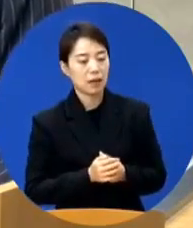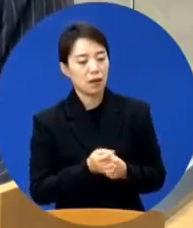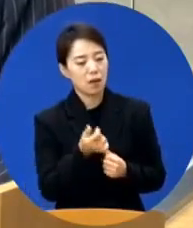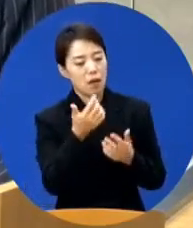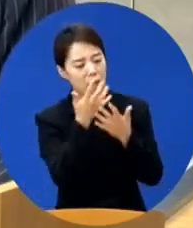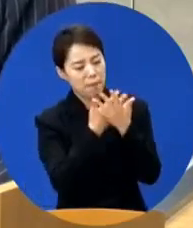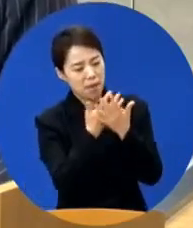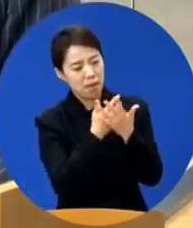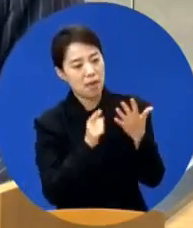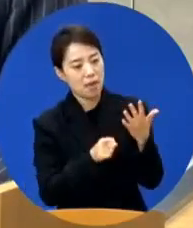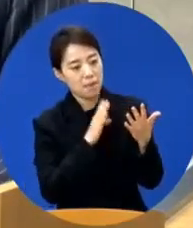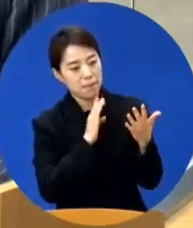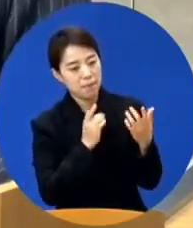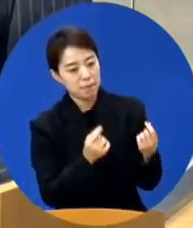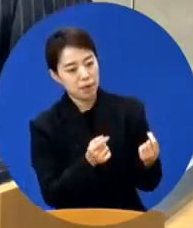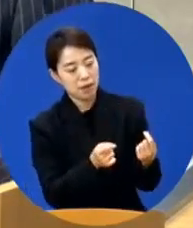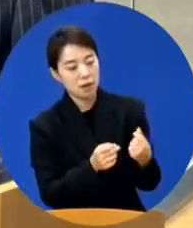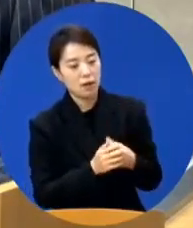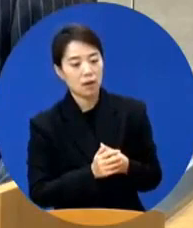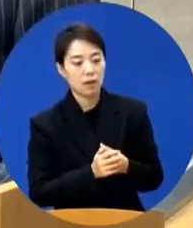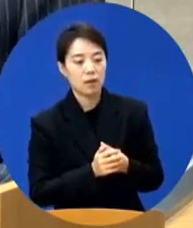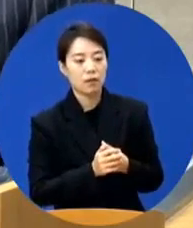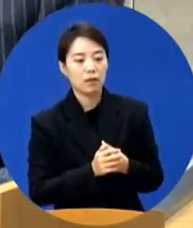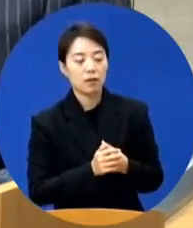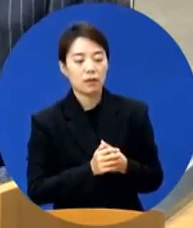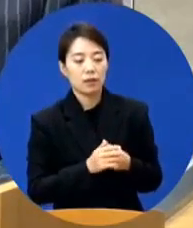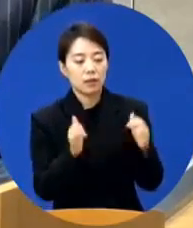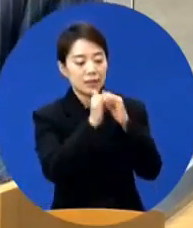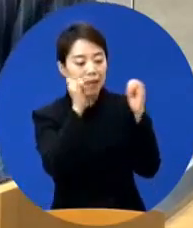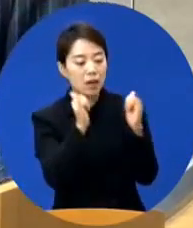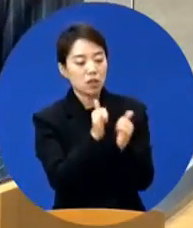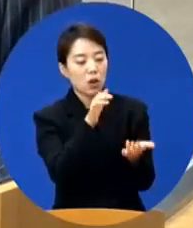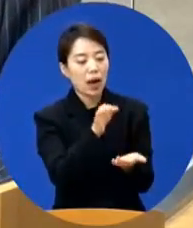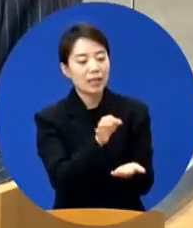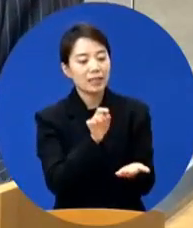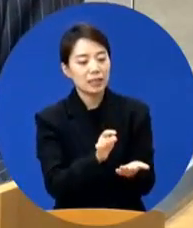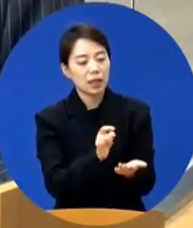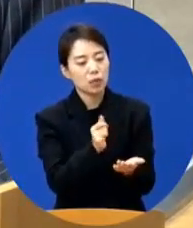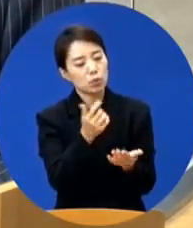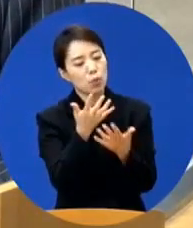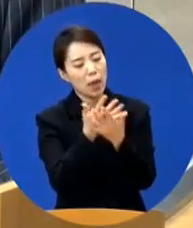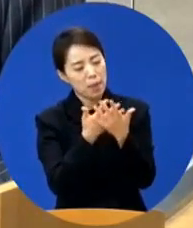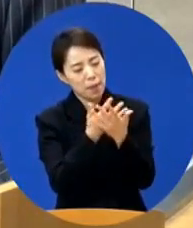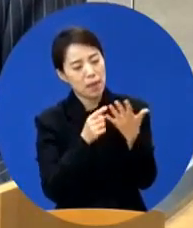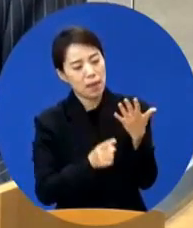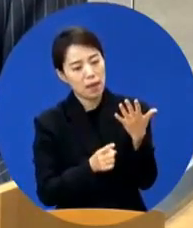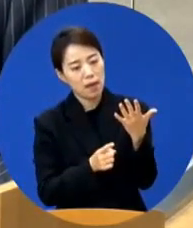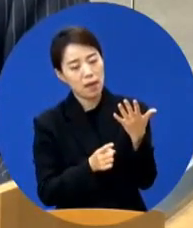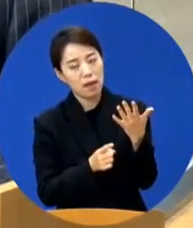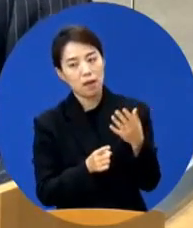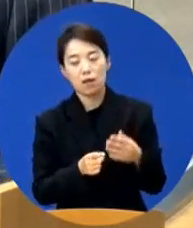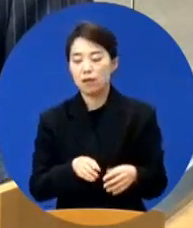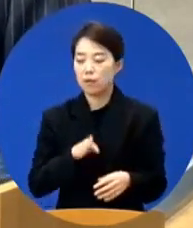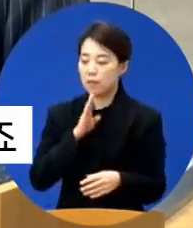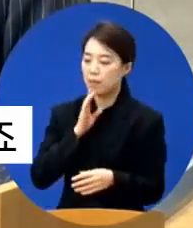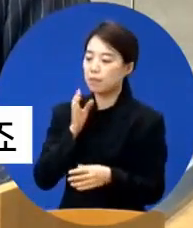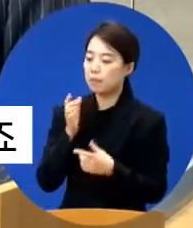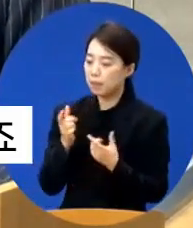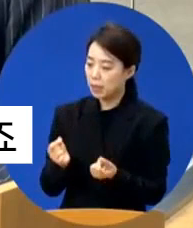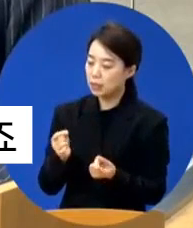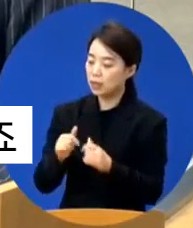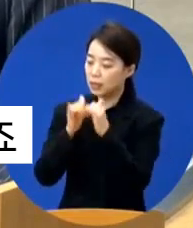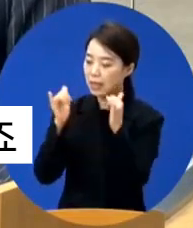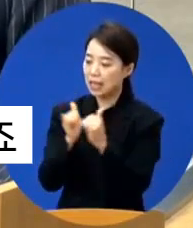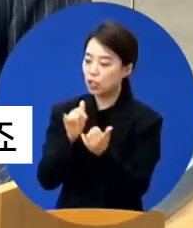추상적이죠? 굉장히 사회적 가치라는 게 굉장히 추상적인 개념이죠? 그거 자체가 추상적이죠. 예, 그렇죠. 예, 어느 정도